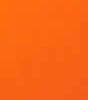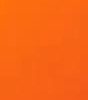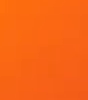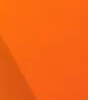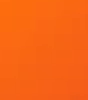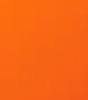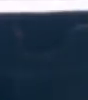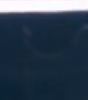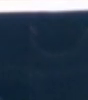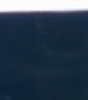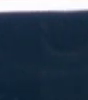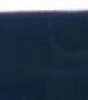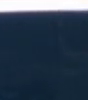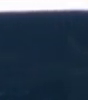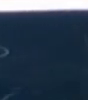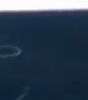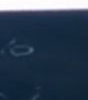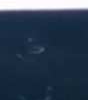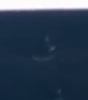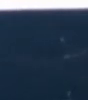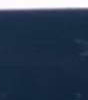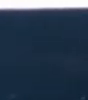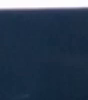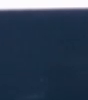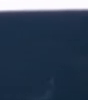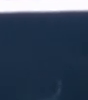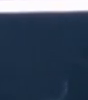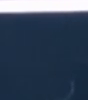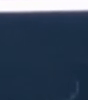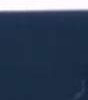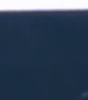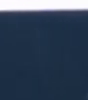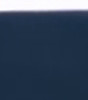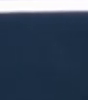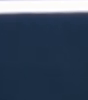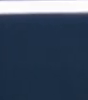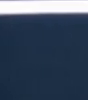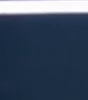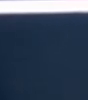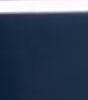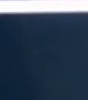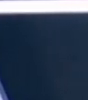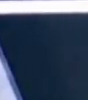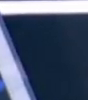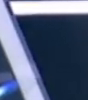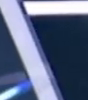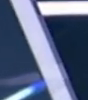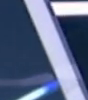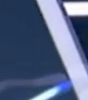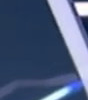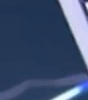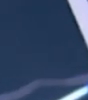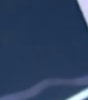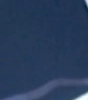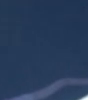область. Будьте в курсе событий, происходящих в нашей стране. Подписывайтесь на наш канал в YouTube, ставьте лайки,